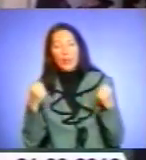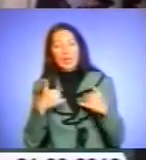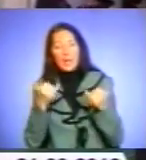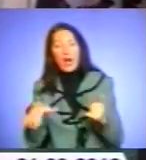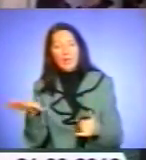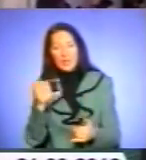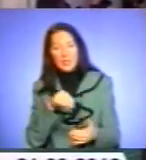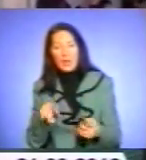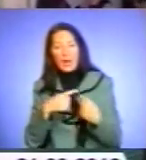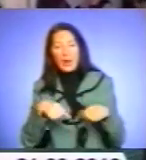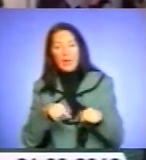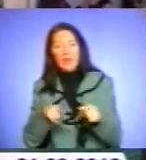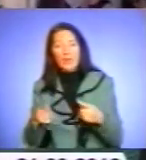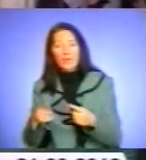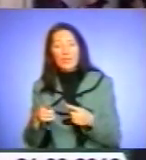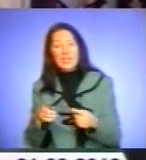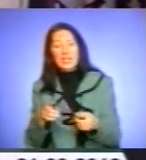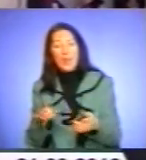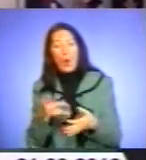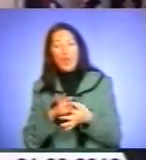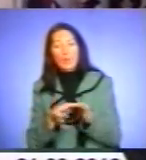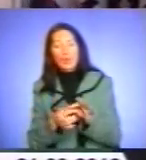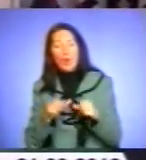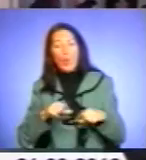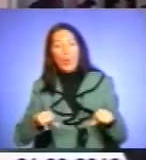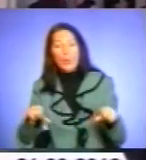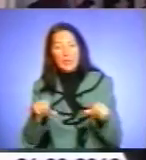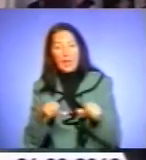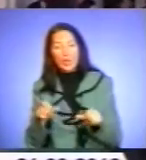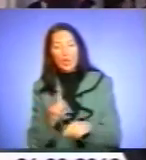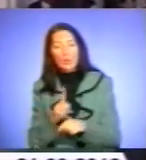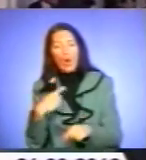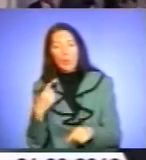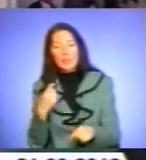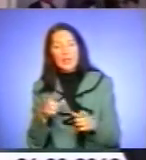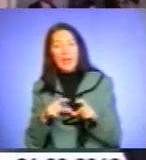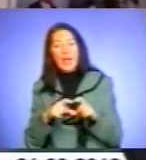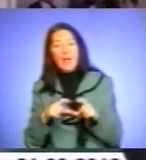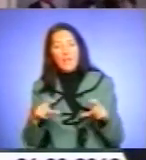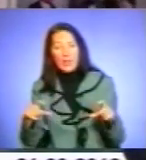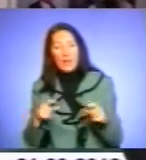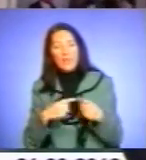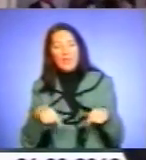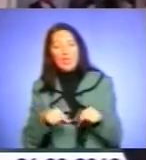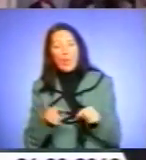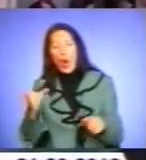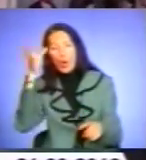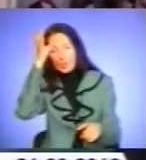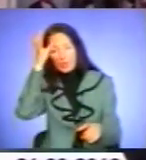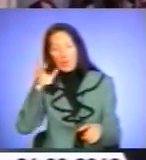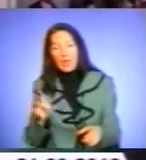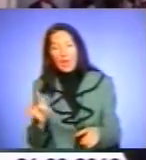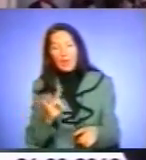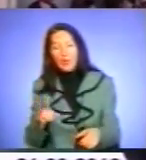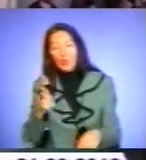регіональним відділенням Олімпійського комітету нашої Тернопільської області, відділу освіти районної державної